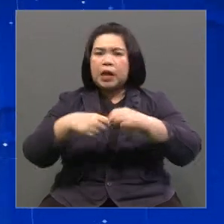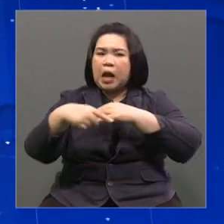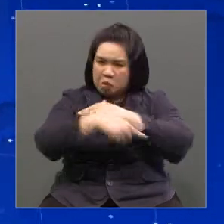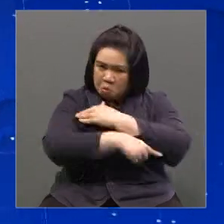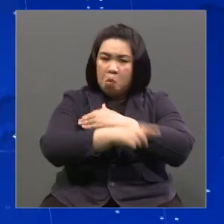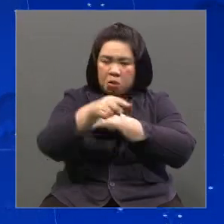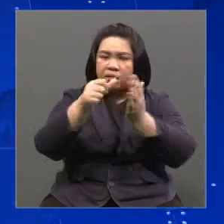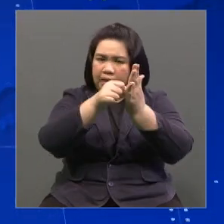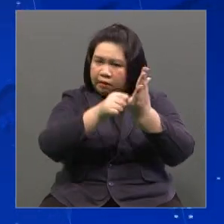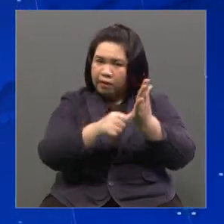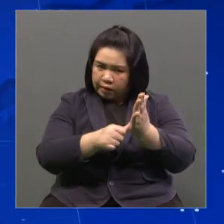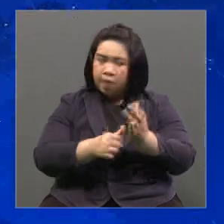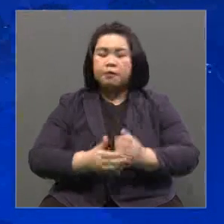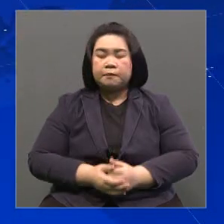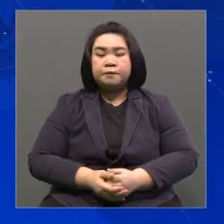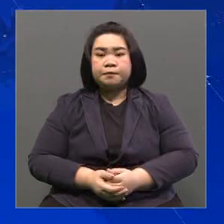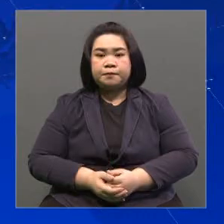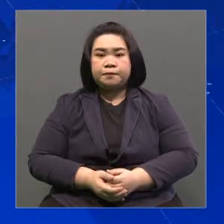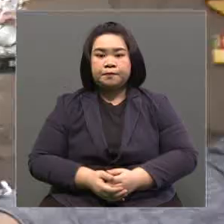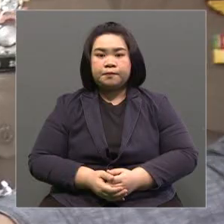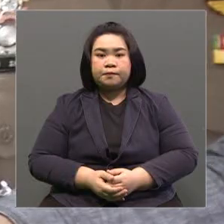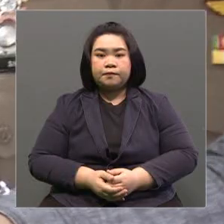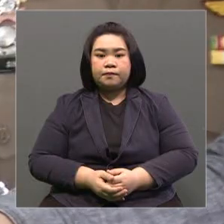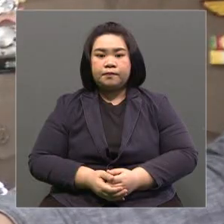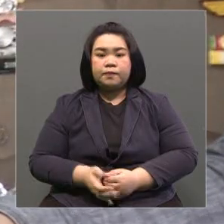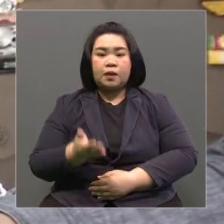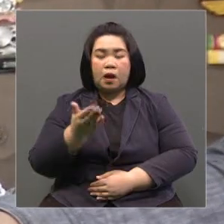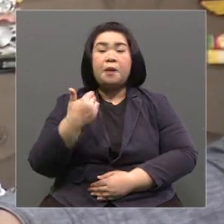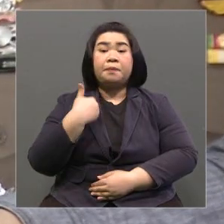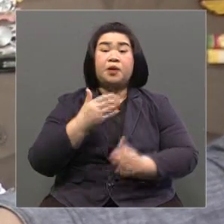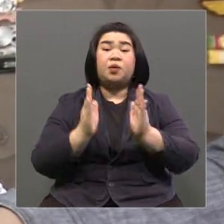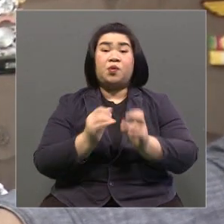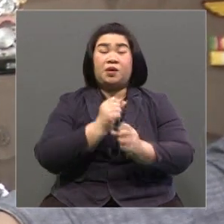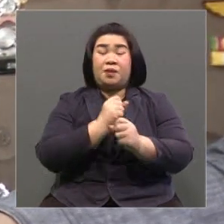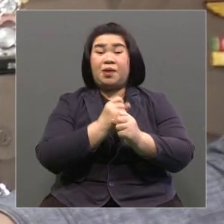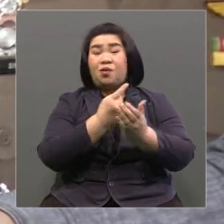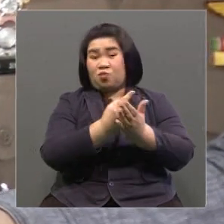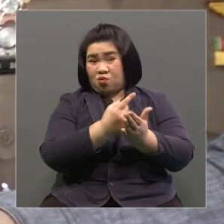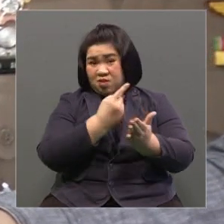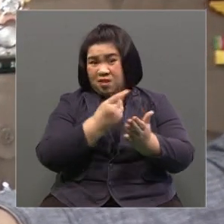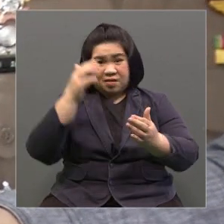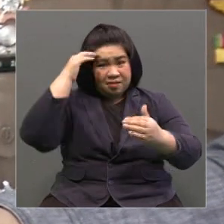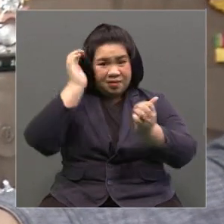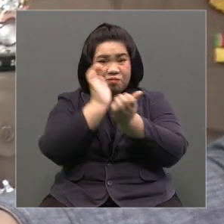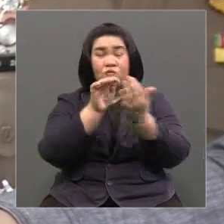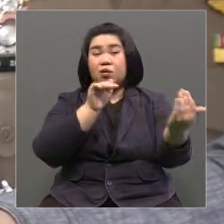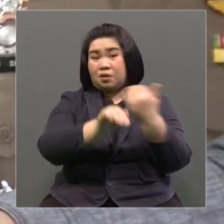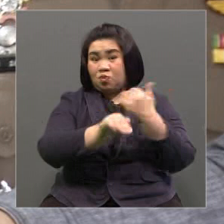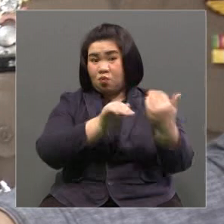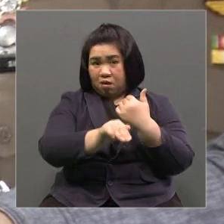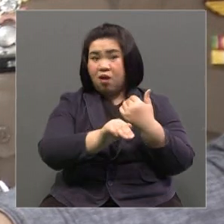ยั่งยืนค่ะ ซึ่งพลตำรวจตรีจรูญเกียรติซึ่งรักษาราชการแทนในตำแหน่งผู้บังคับการตำรวจทางหลวงในขณะ